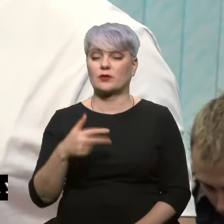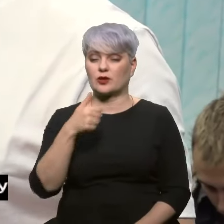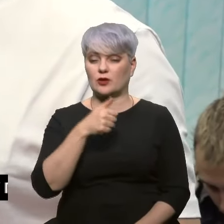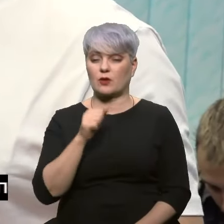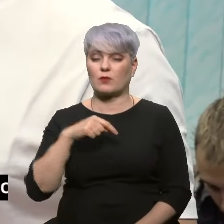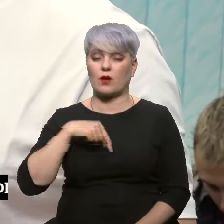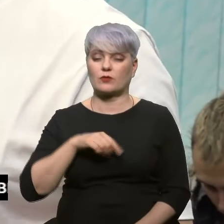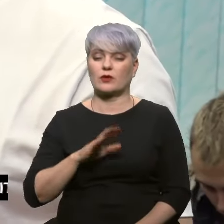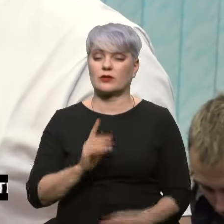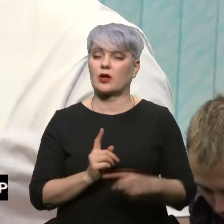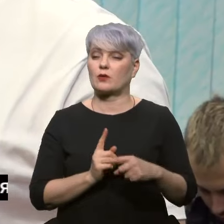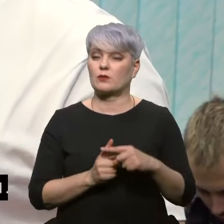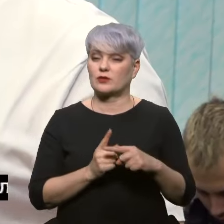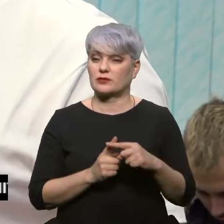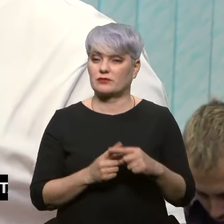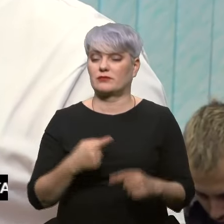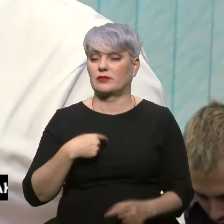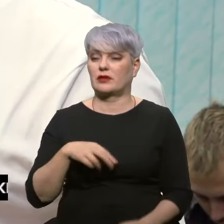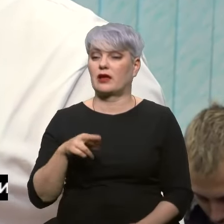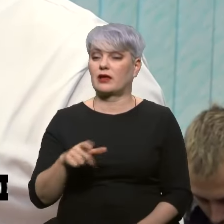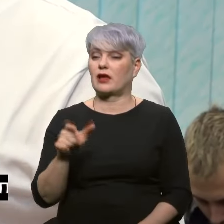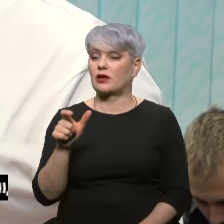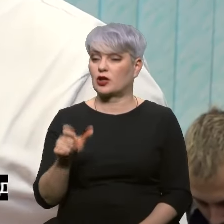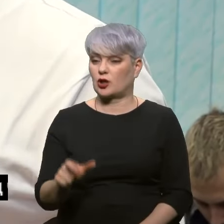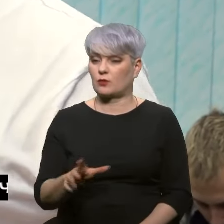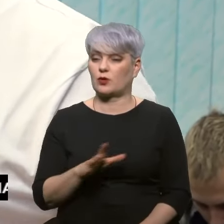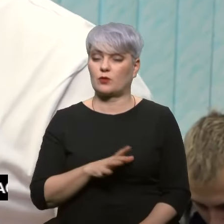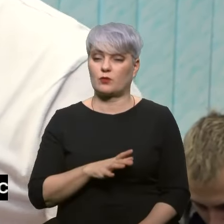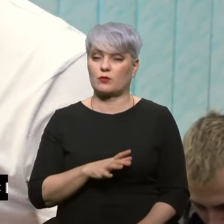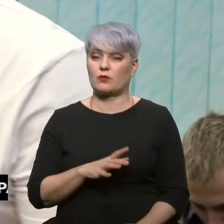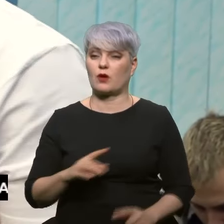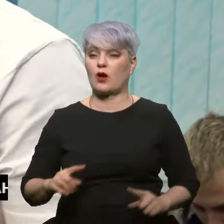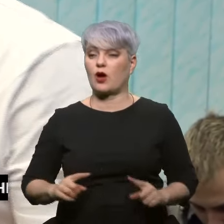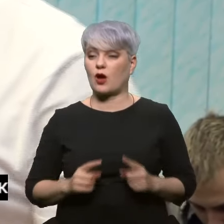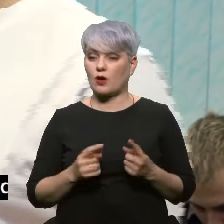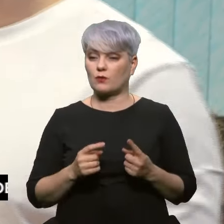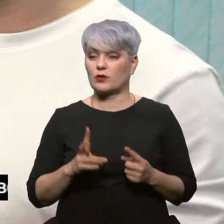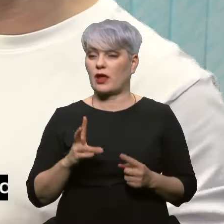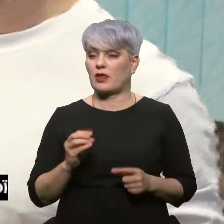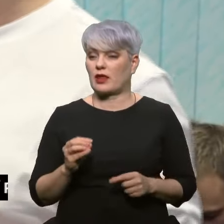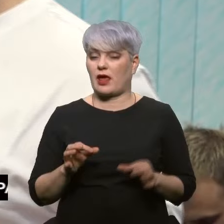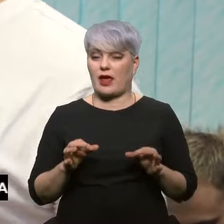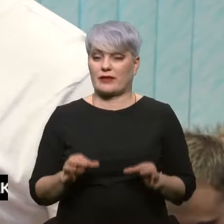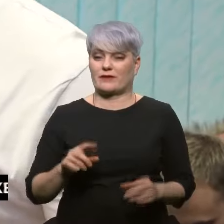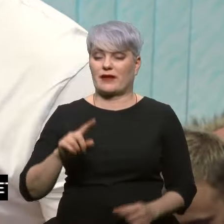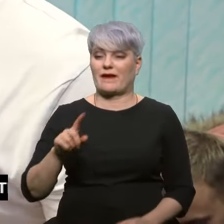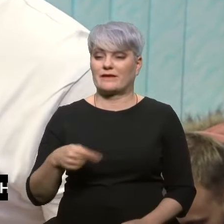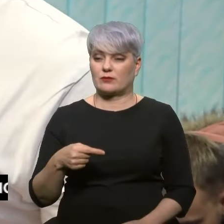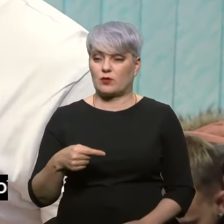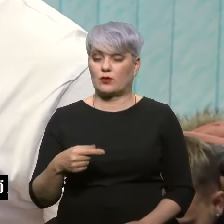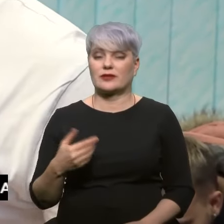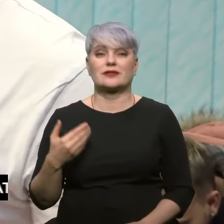характеризувати його тільки позитивно. Я як громадянин був обурений неадекватністю вимог